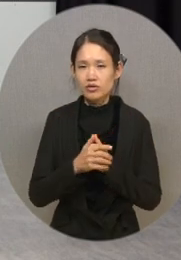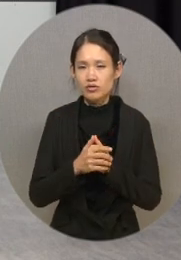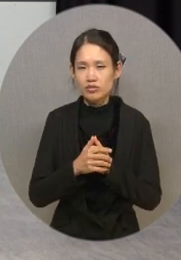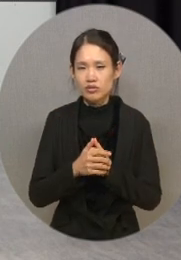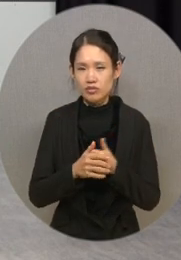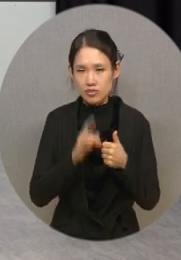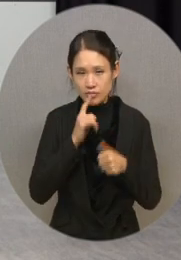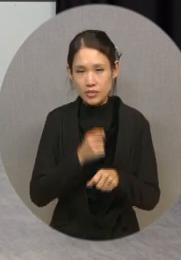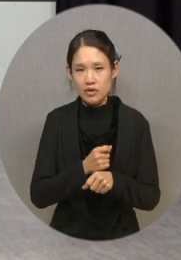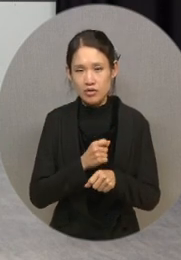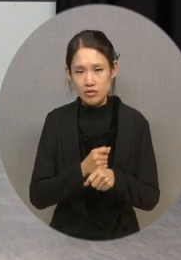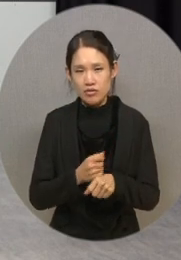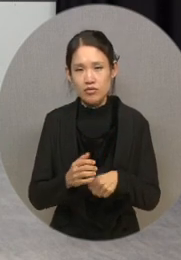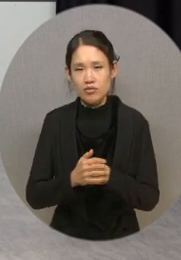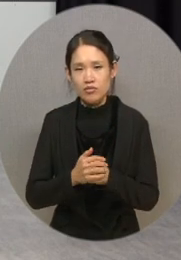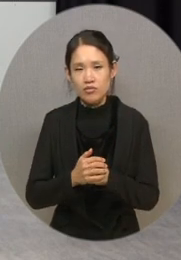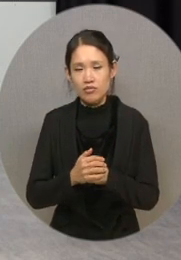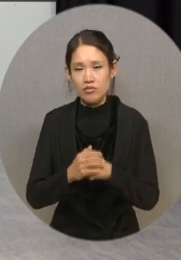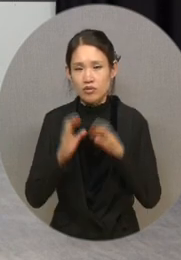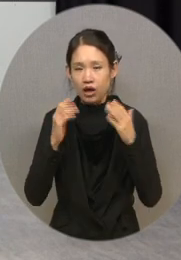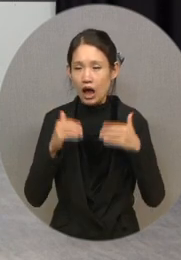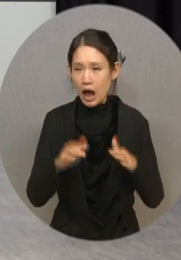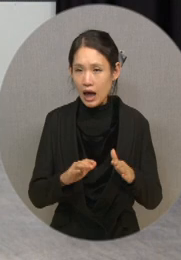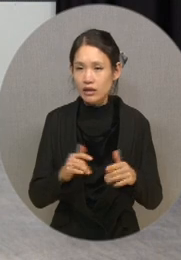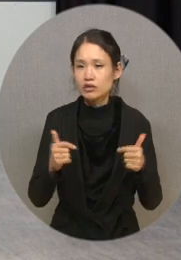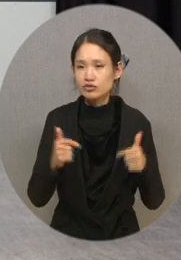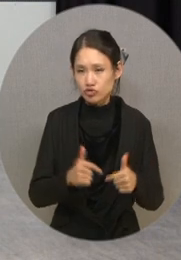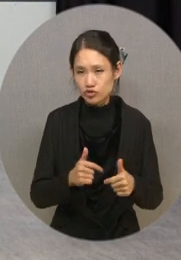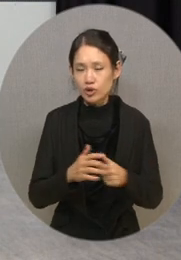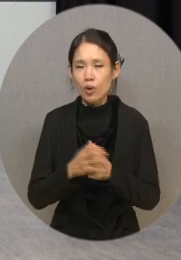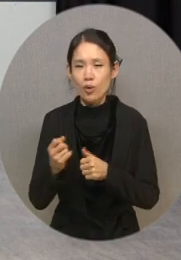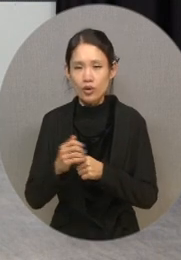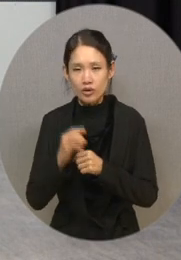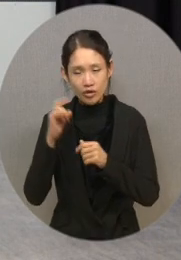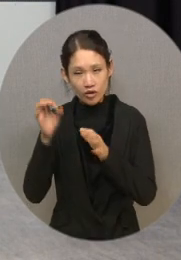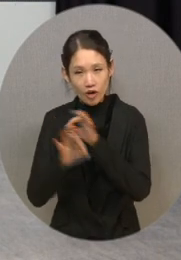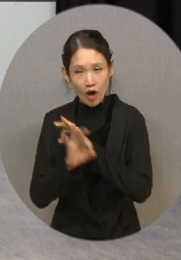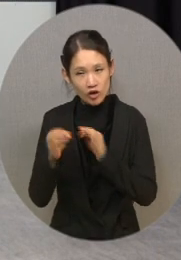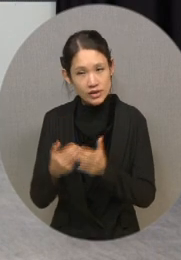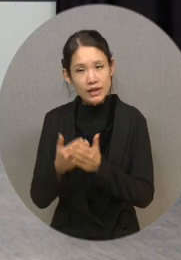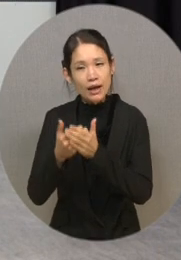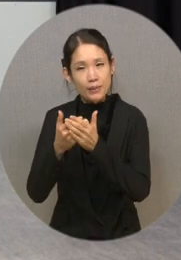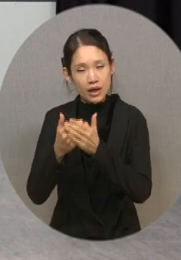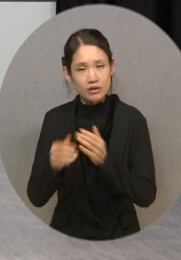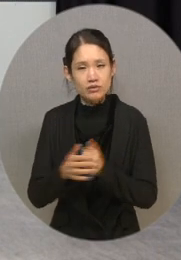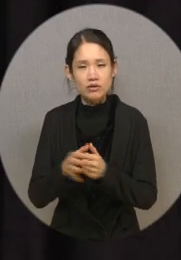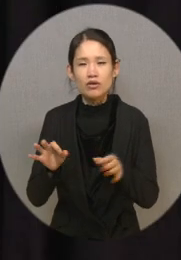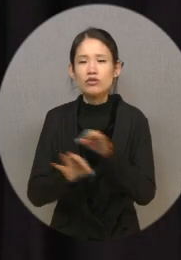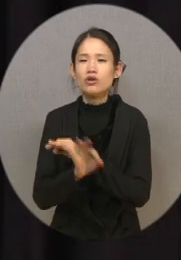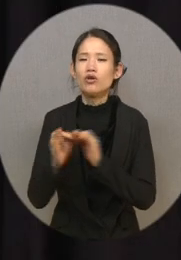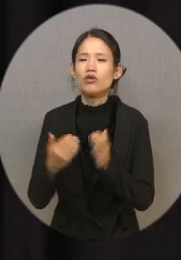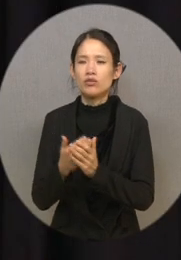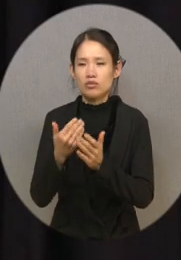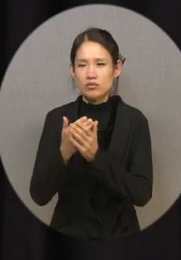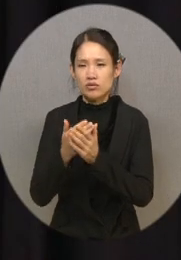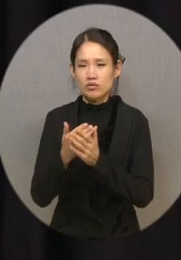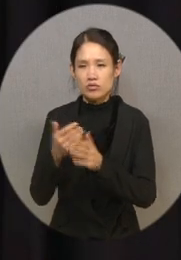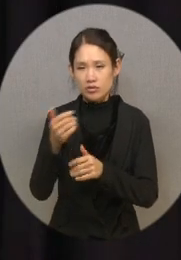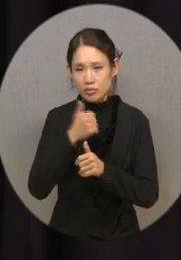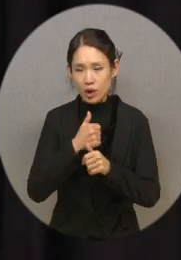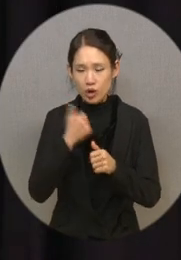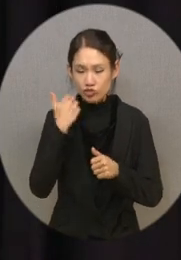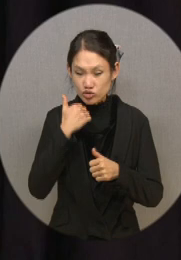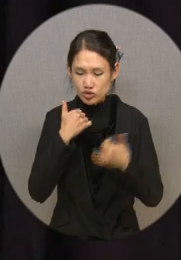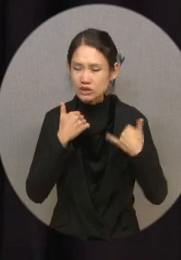가자 하는 거였죠. 그래서 아이 적게 낳는 운동과 그 경제 개발. 그래서 경제 개발에 발목을 잡는 게